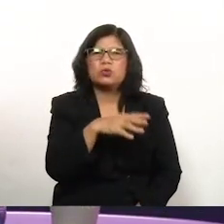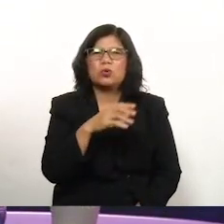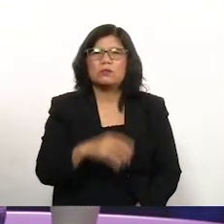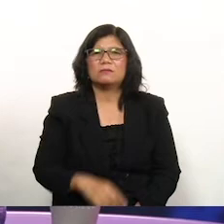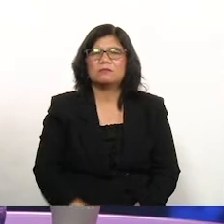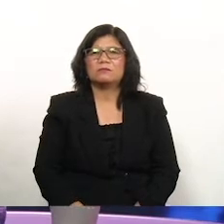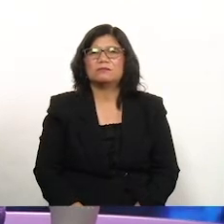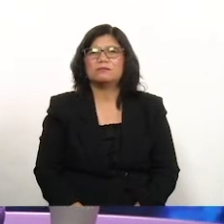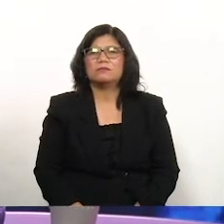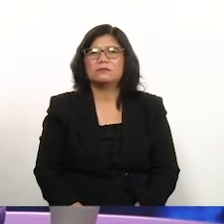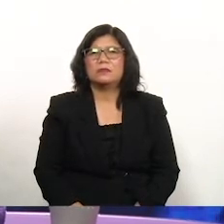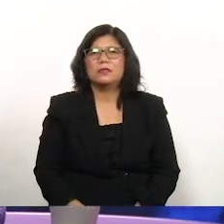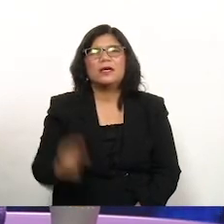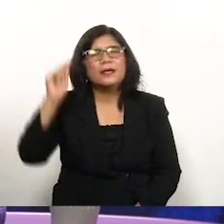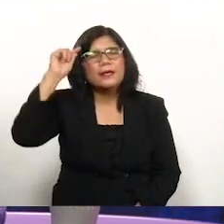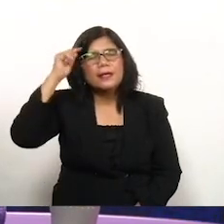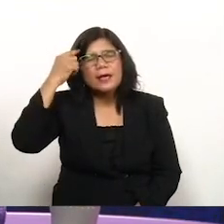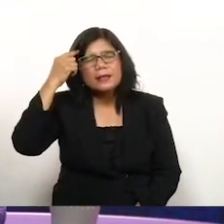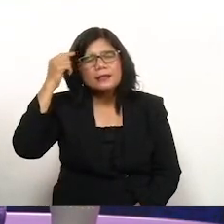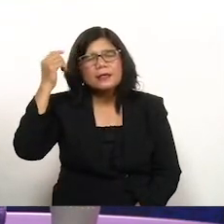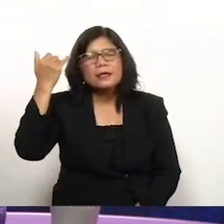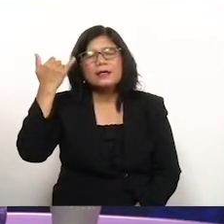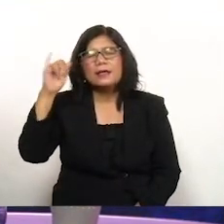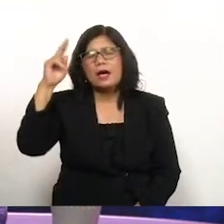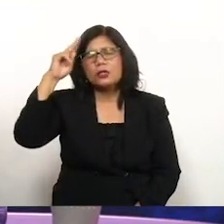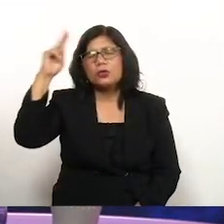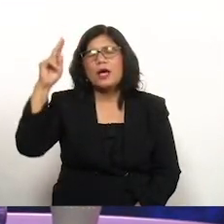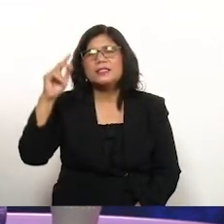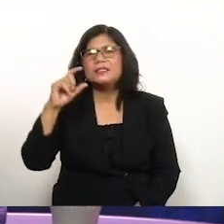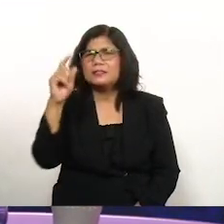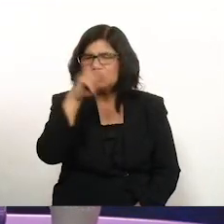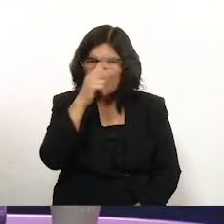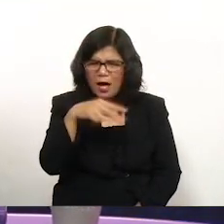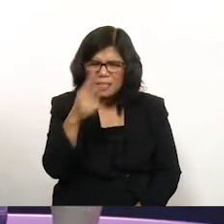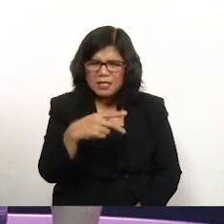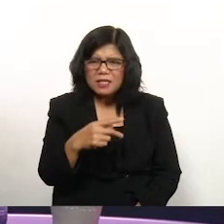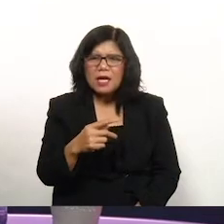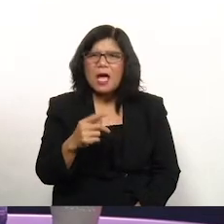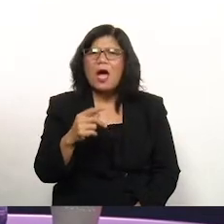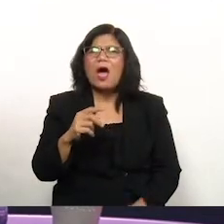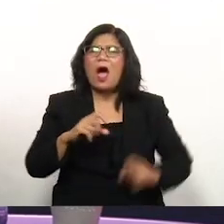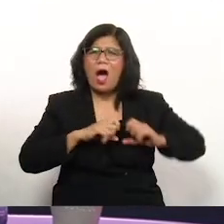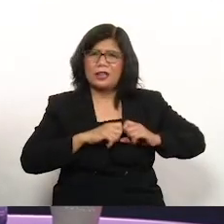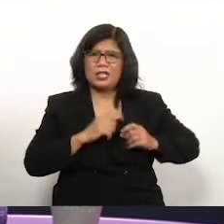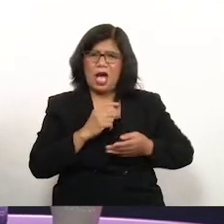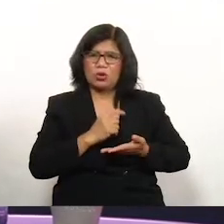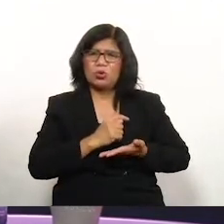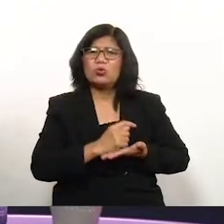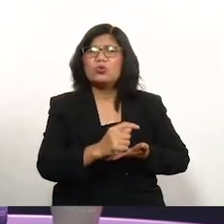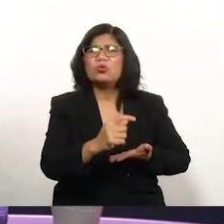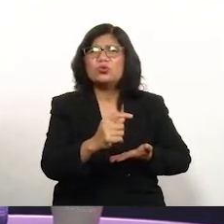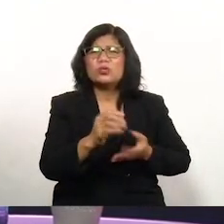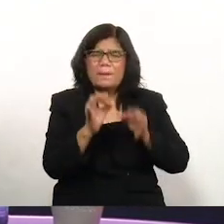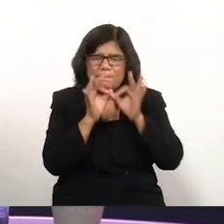Hai ingatlah Hai yang Tuhan cari adalah hati yang tulus Hai yang Tuhan cari adalah